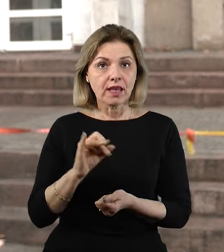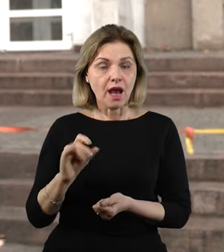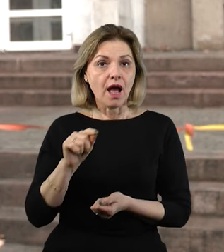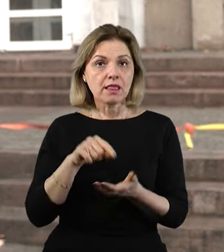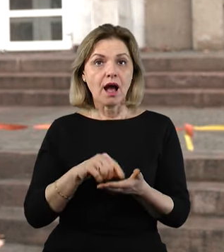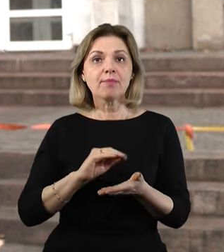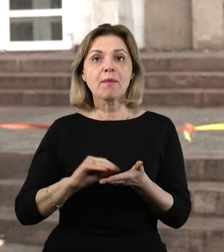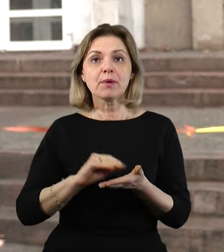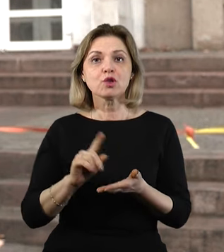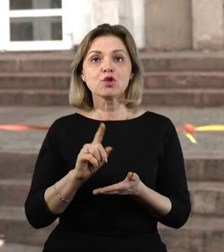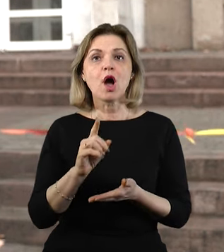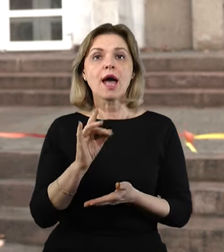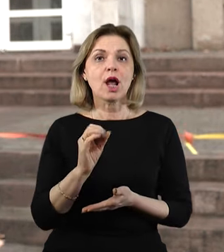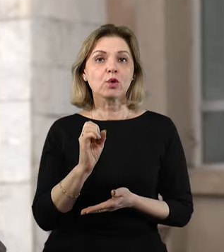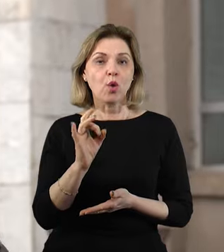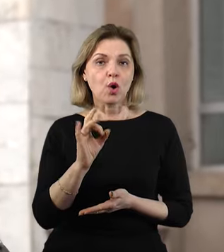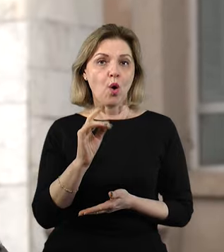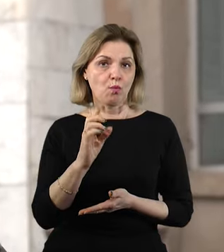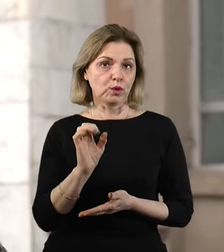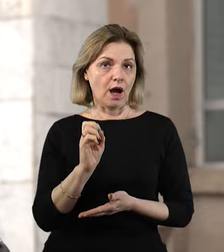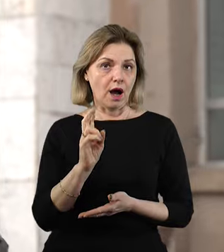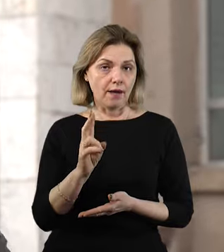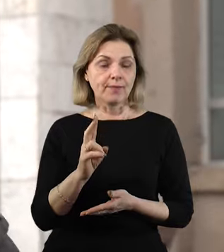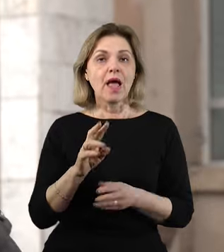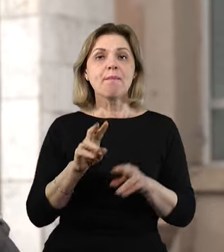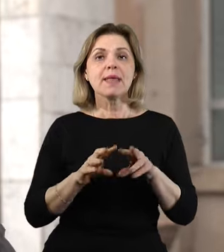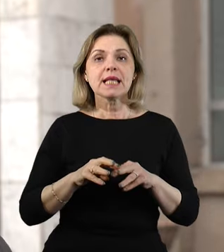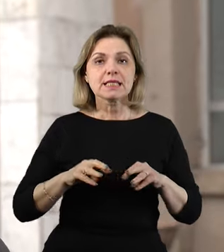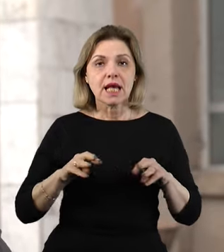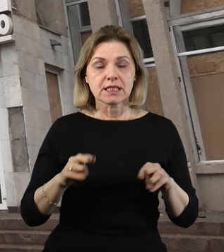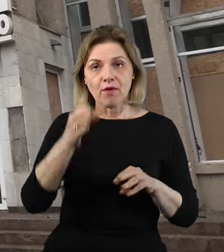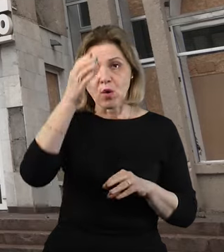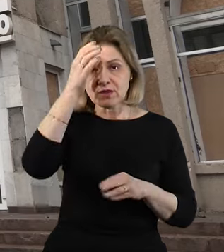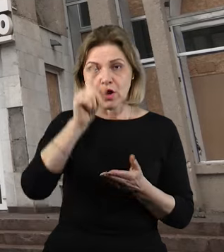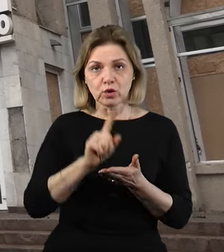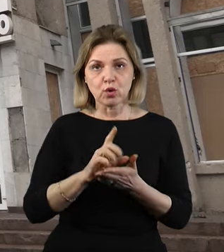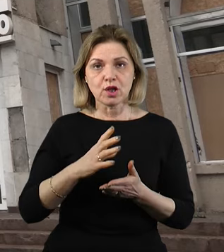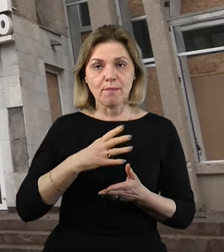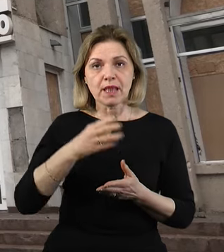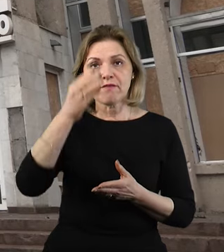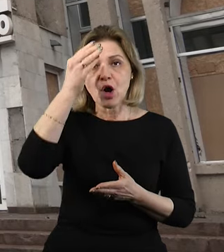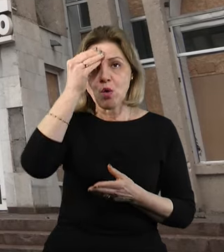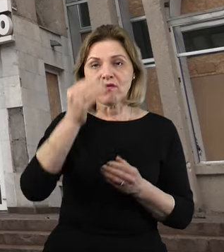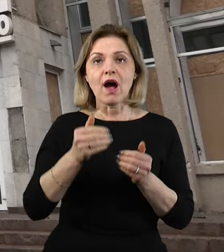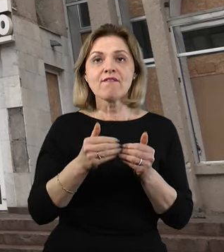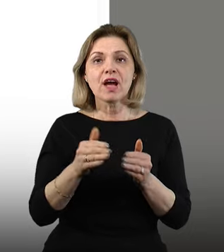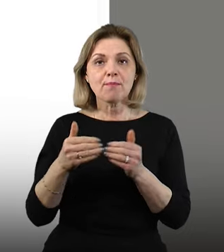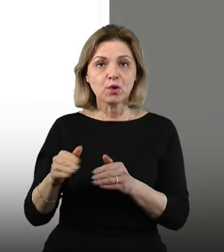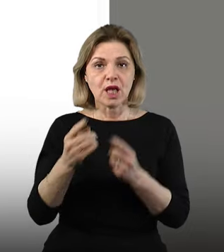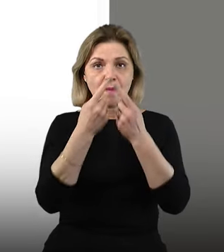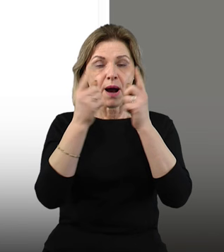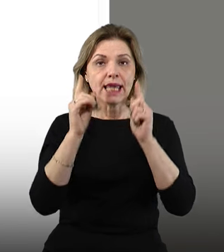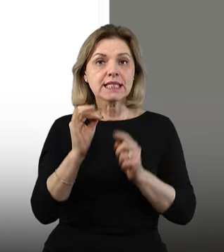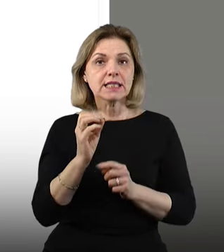відповідно, там написано, що його підписує ректор Будак. Вважає, що Міністерство освіти і науки України мало врахувати випуск магістрів і видати наказ